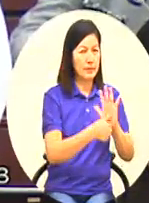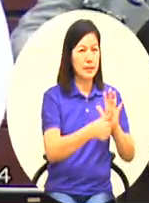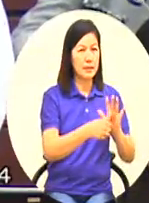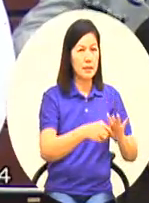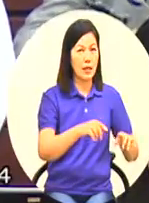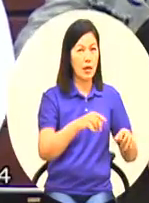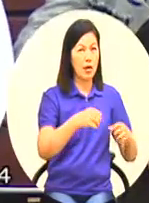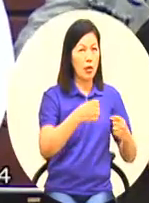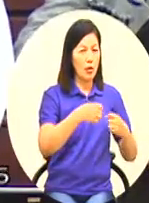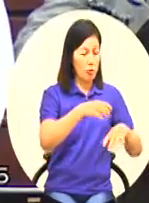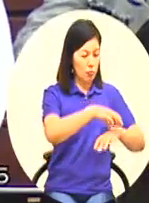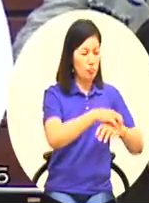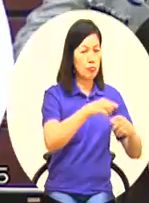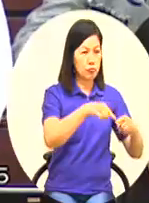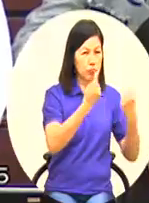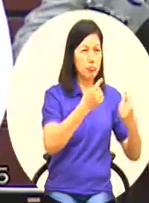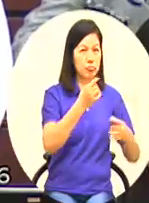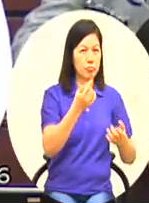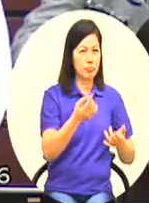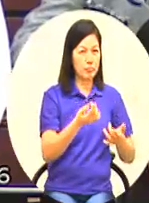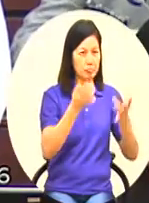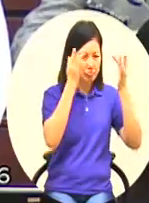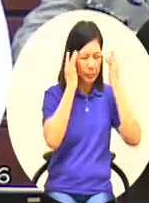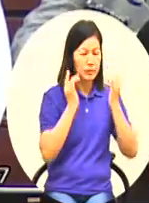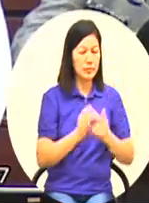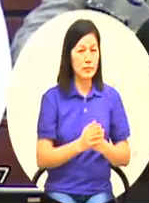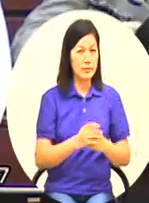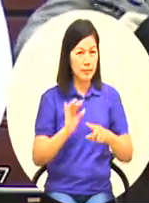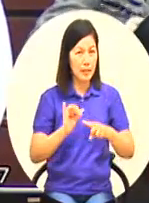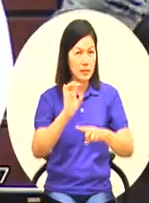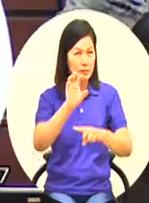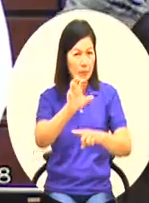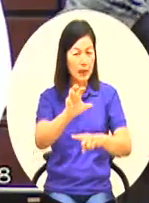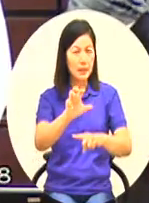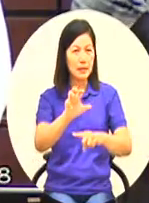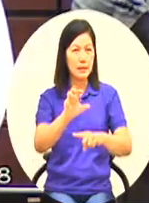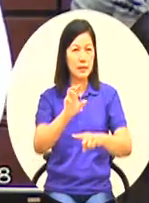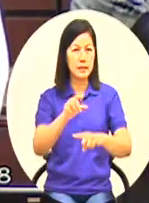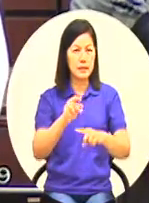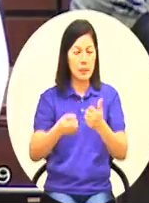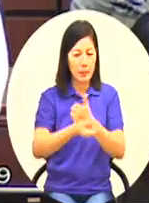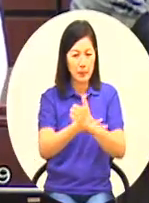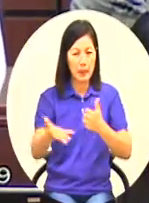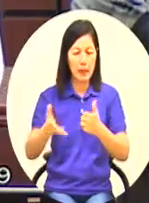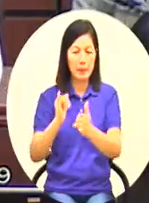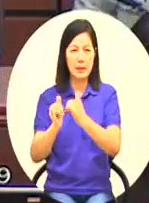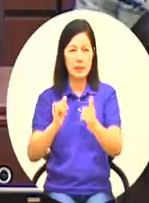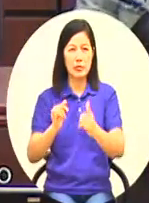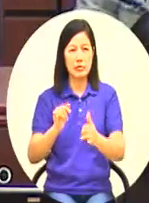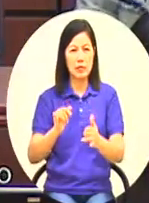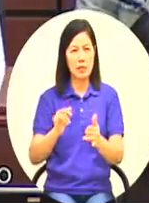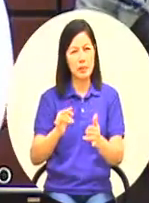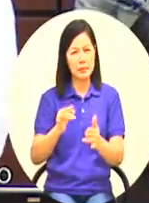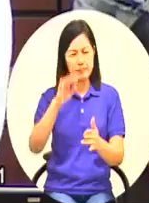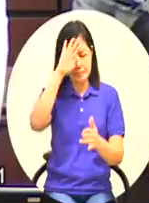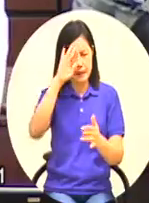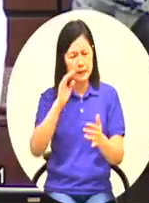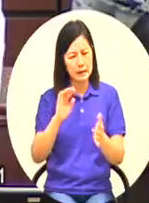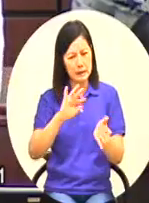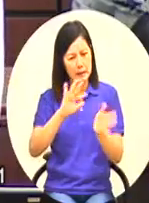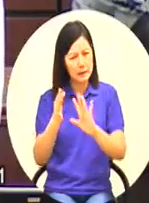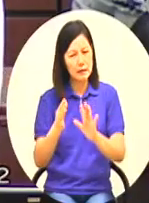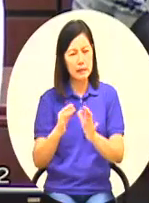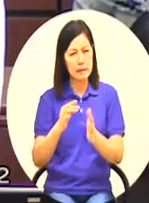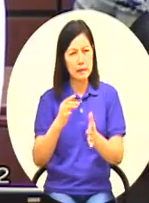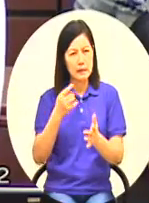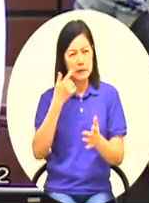支卡并没有到这么严重，而且至少80%的一个感染者并没有症状。那所以在这种情况下，事实上因